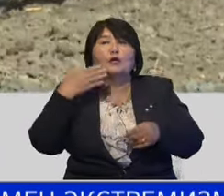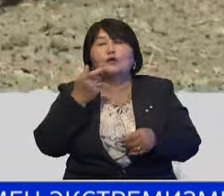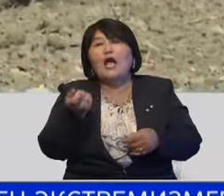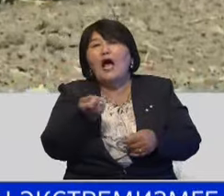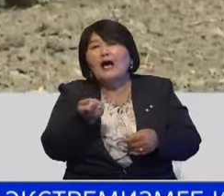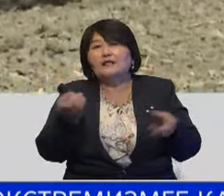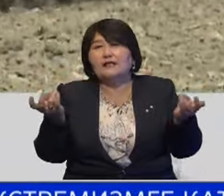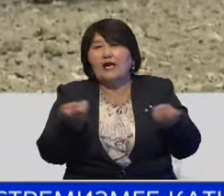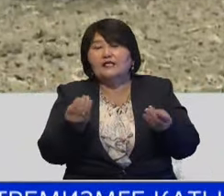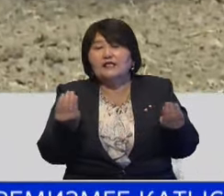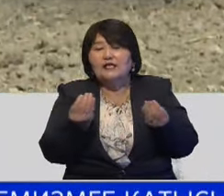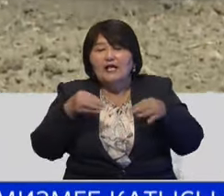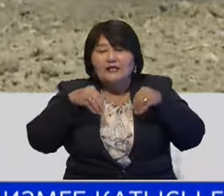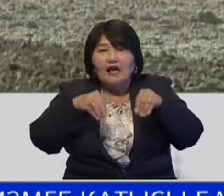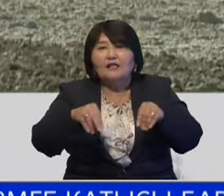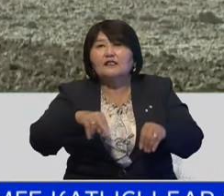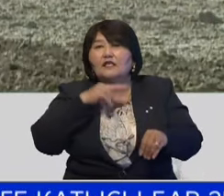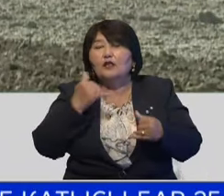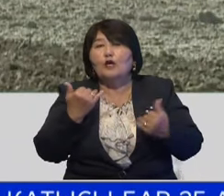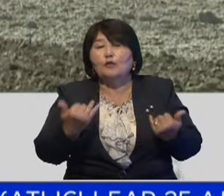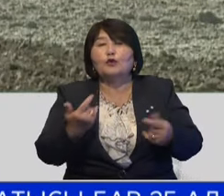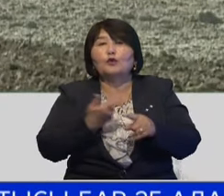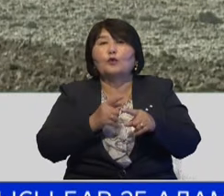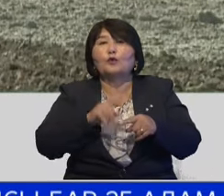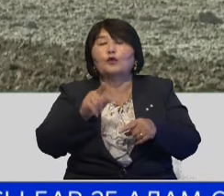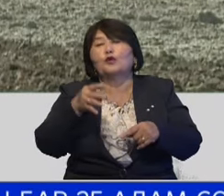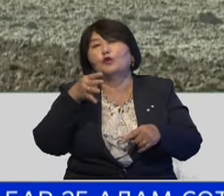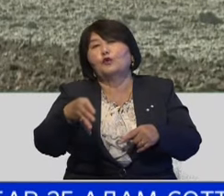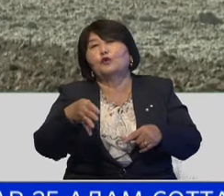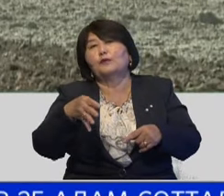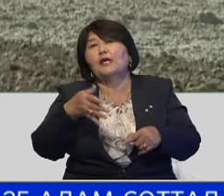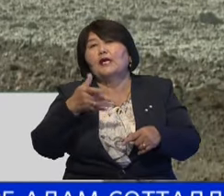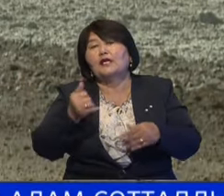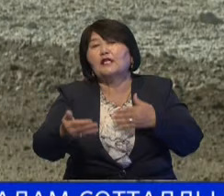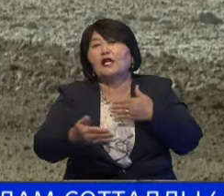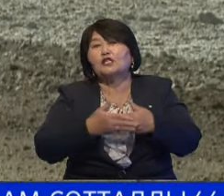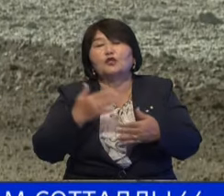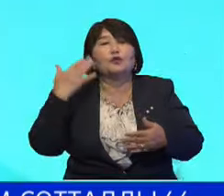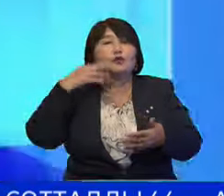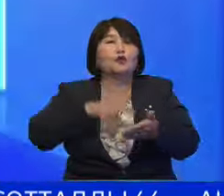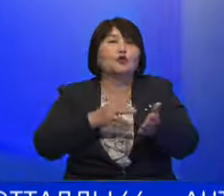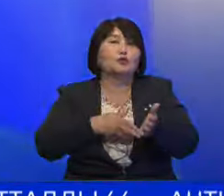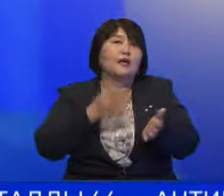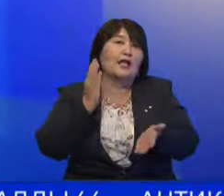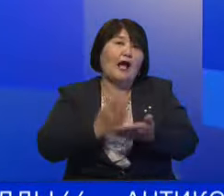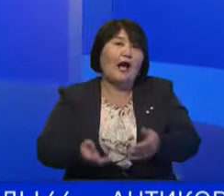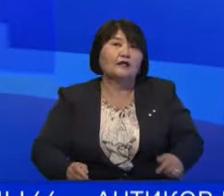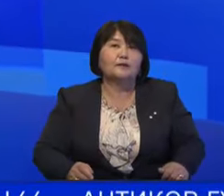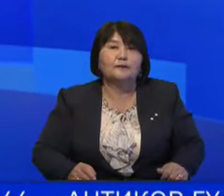аз қажет ететін дақылдарға ден қойылған. Биыл оның көлемін 4000 гектарға дейін жеткізу жоспарланған.